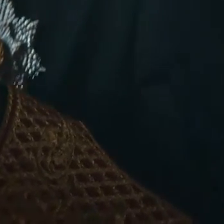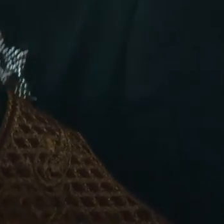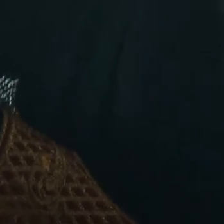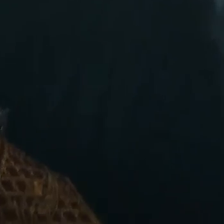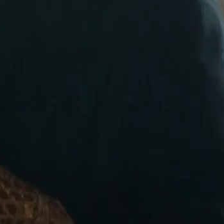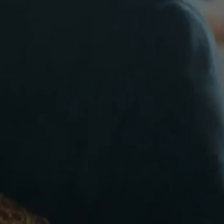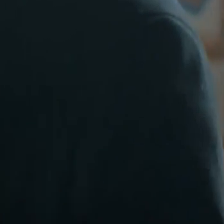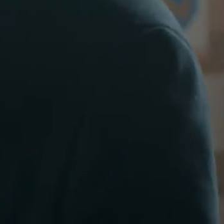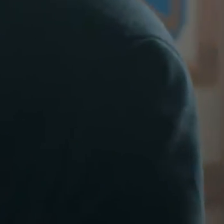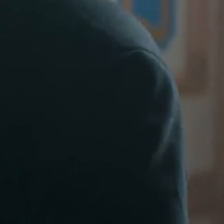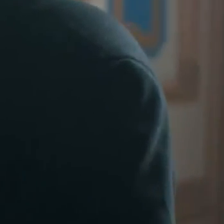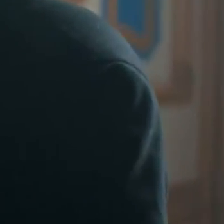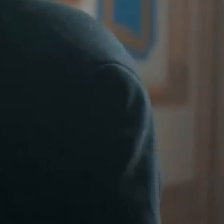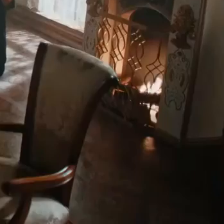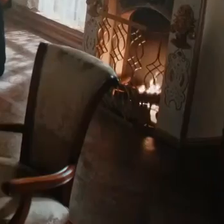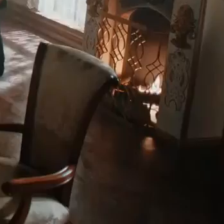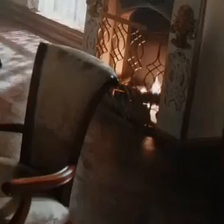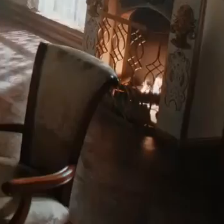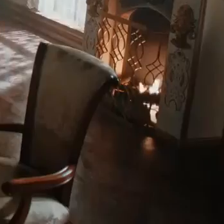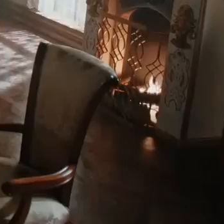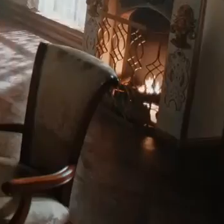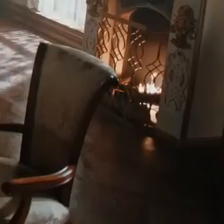Bismillahirrahmanirrahim. Alıp saygıyla öptü, alnına koydu.